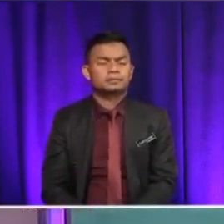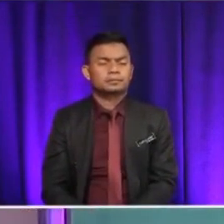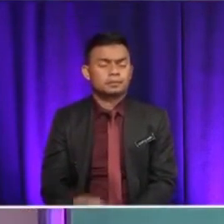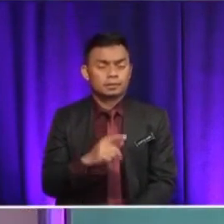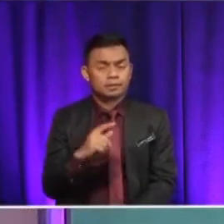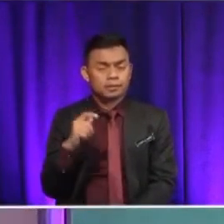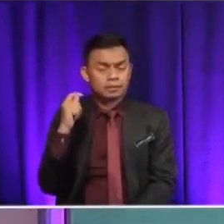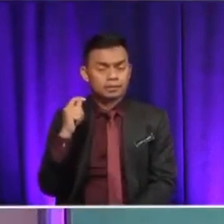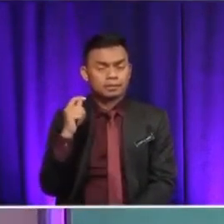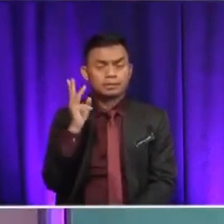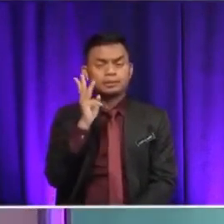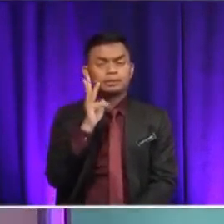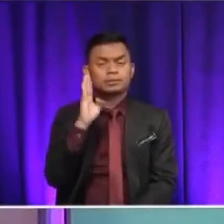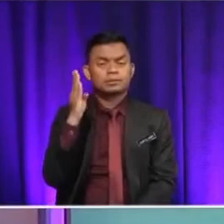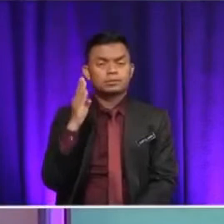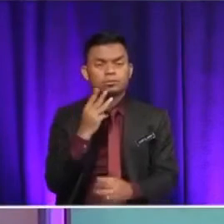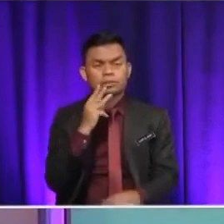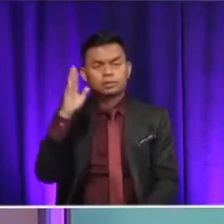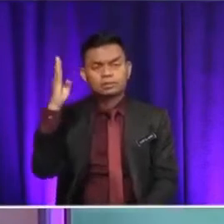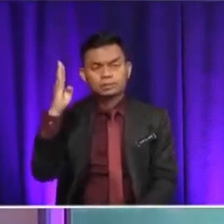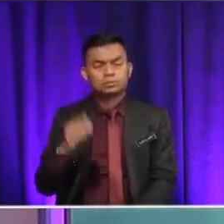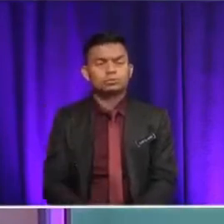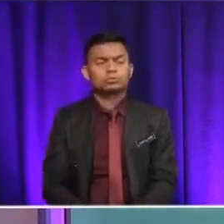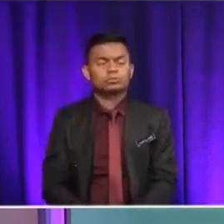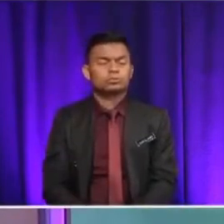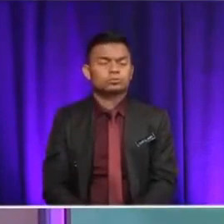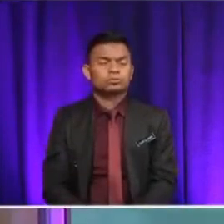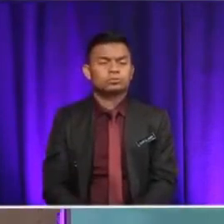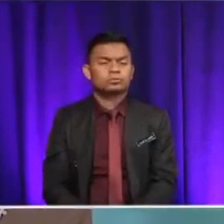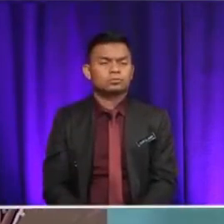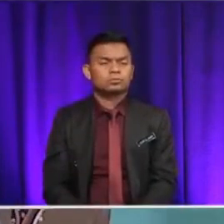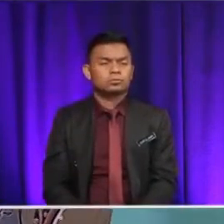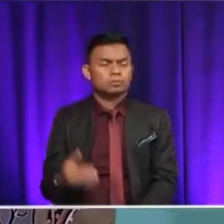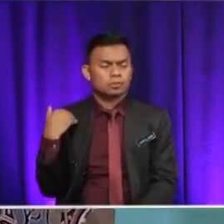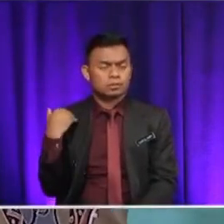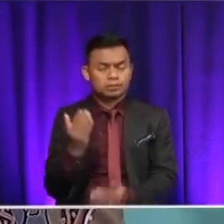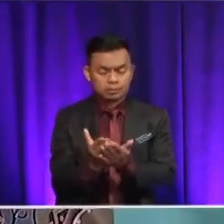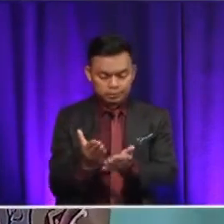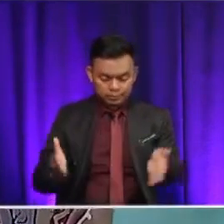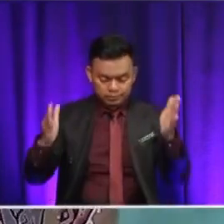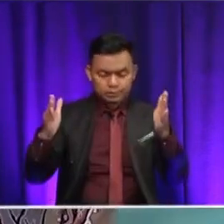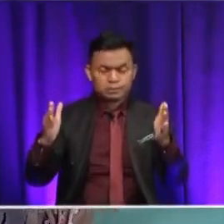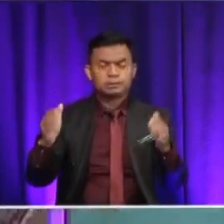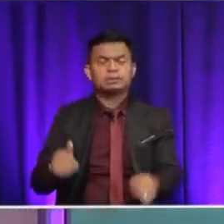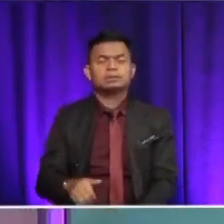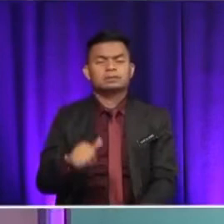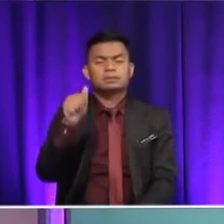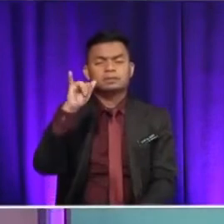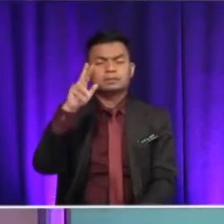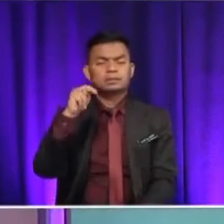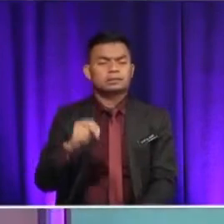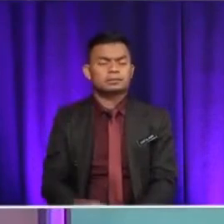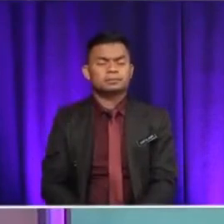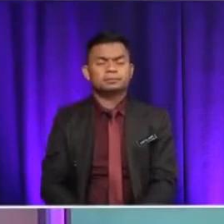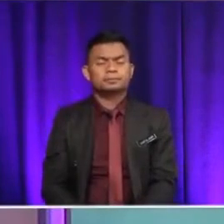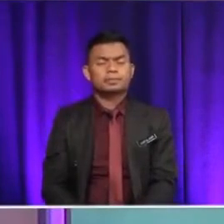biru. So yang warna biru dia tengok apa yang ada kat situ. Ada singki kat situ. Ada tangki air dan juga ada pili. Kita nampak kat